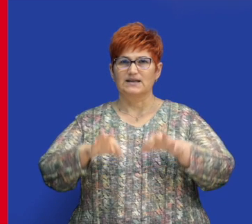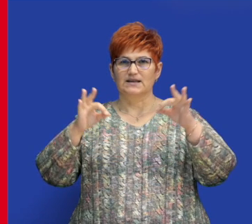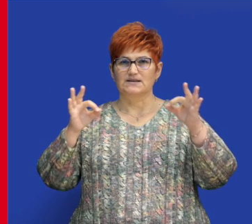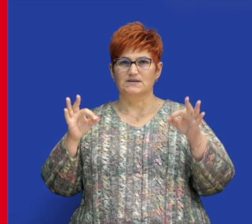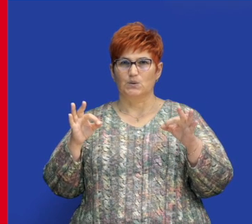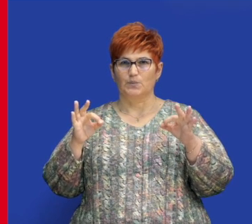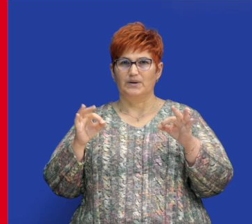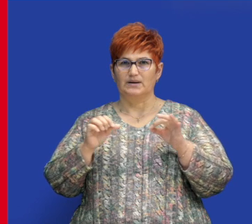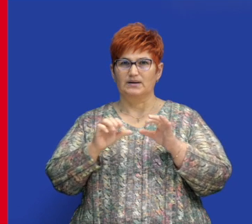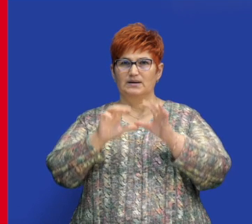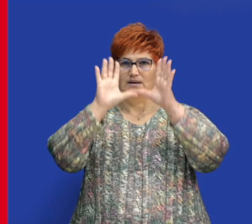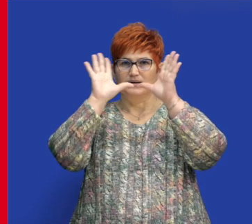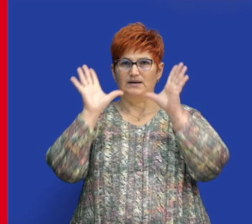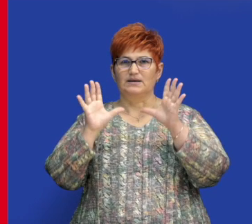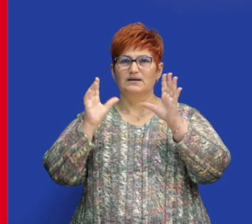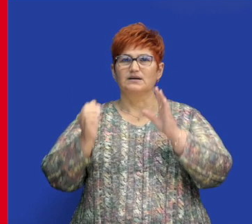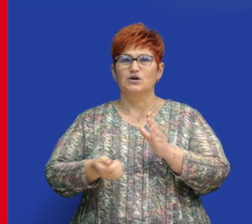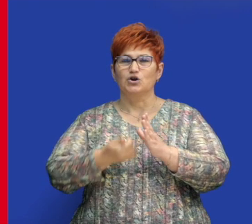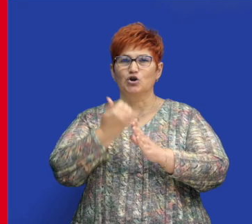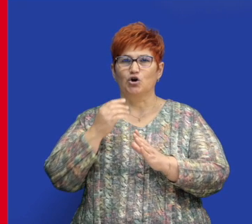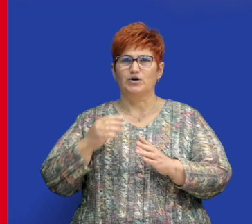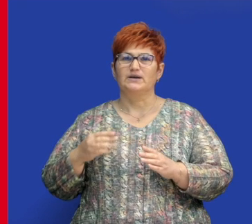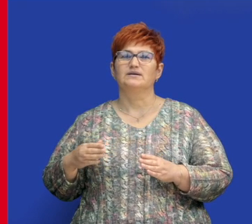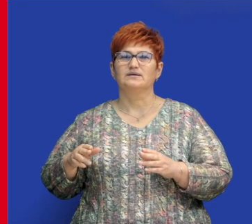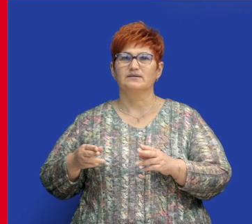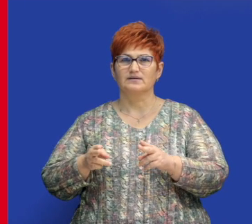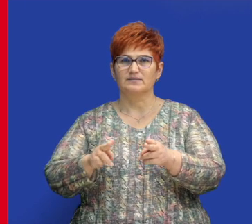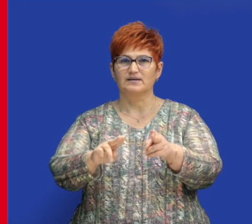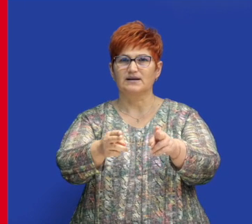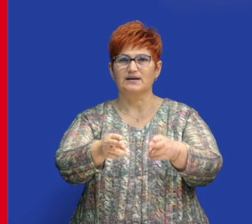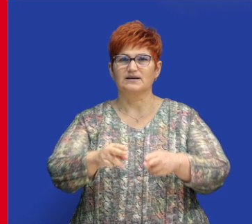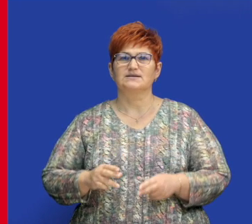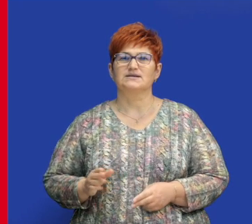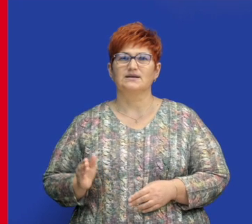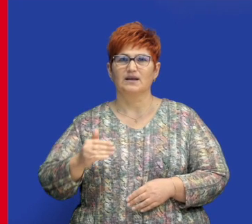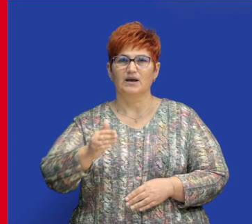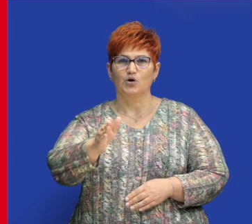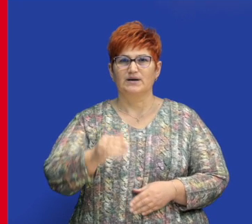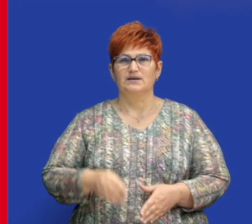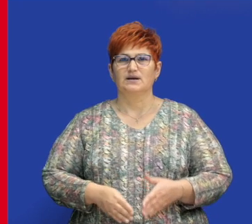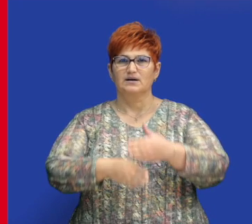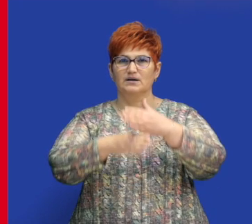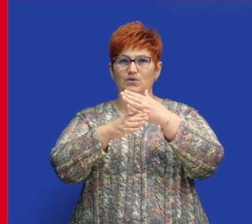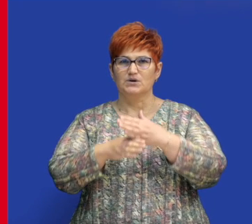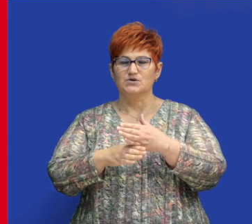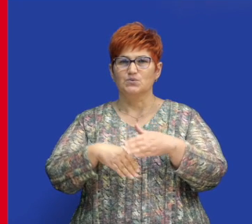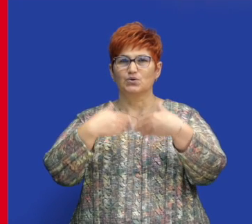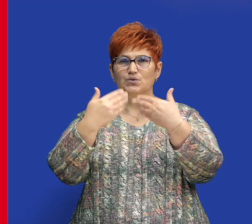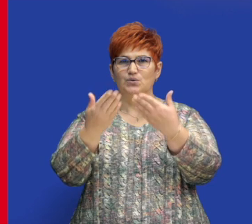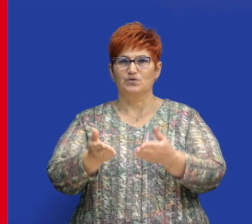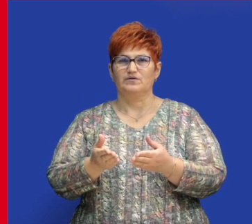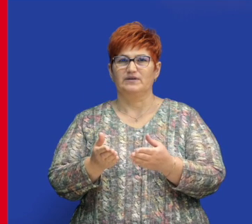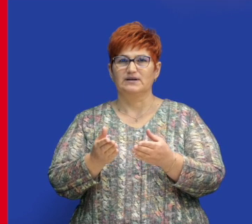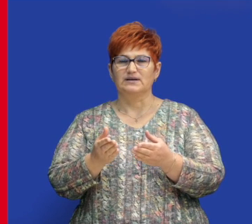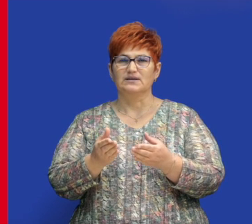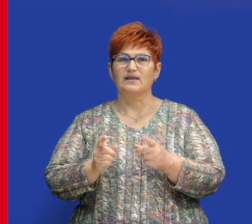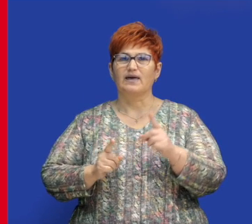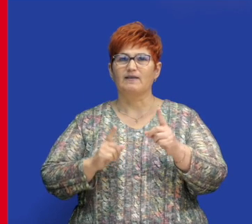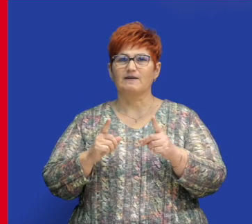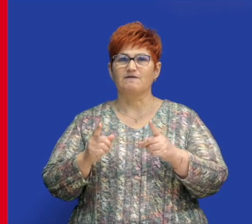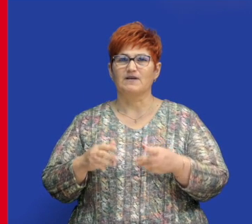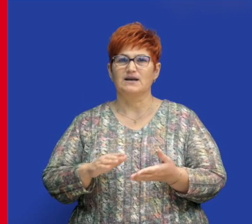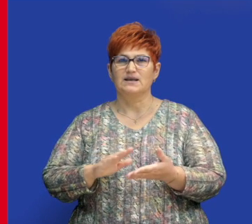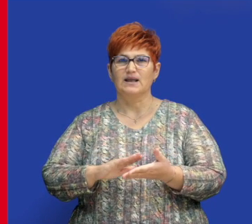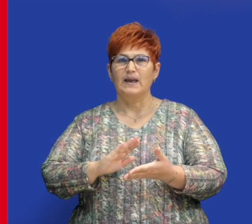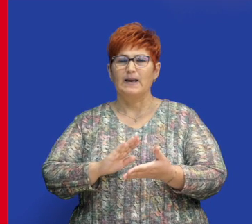a németet. A társadalmi kapcsolatokra a flamand és a vallon történelmi örökség hatással van. A hivatalos